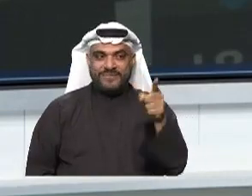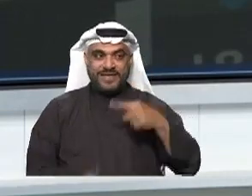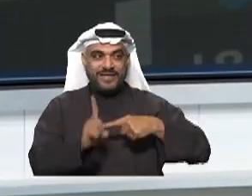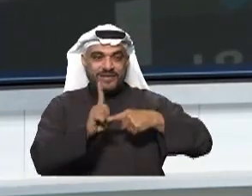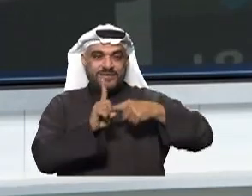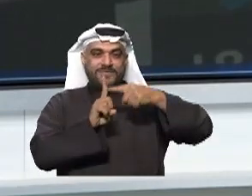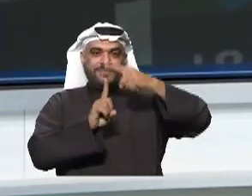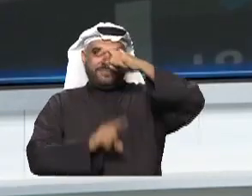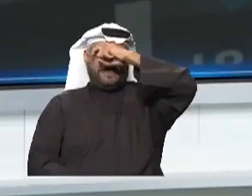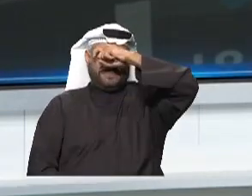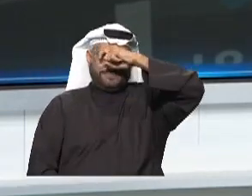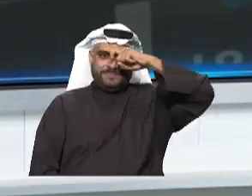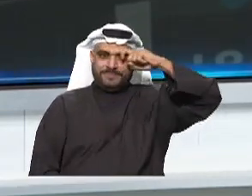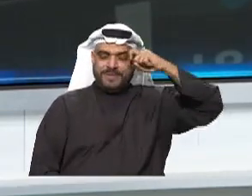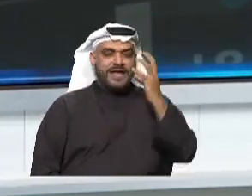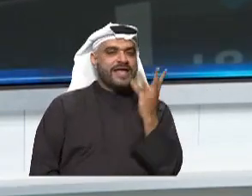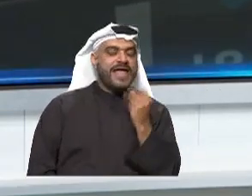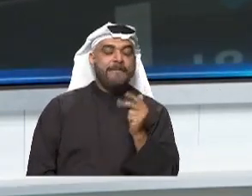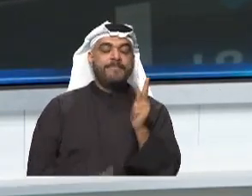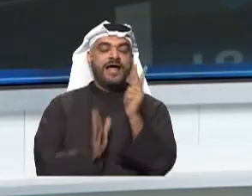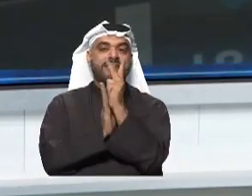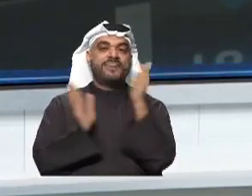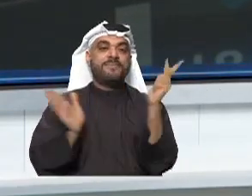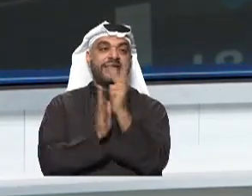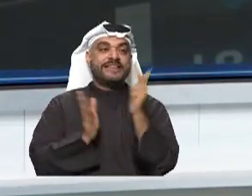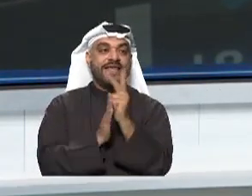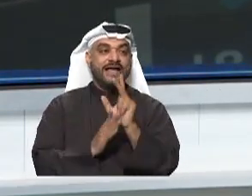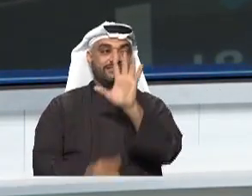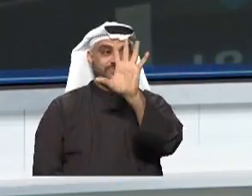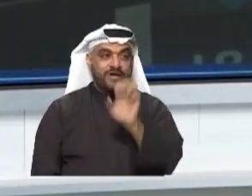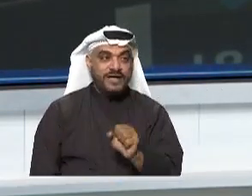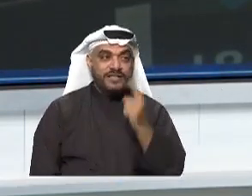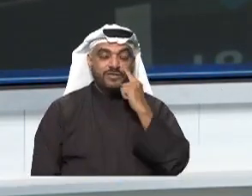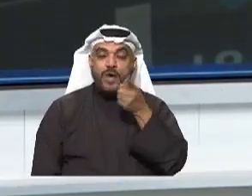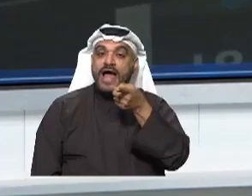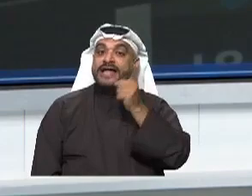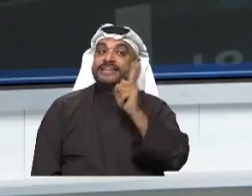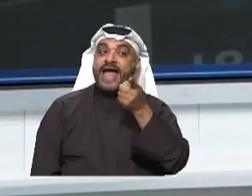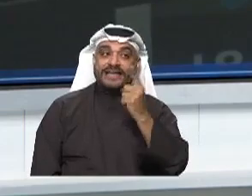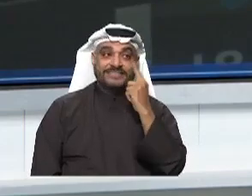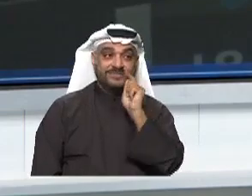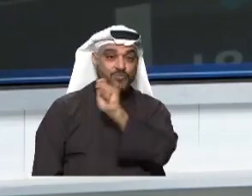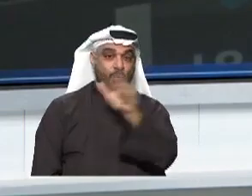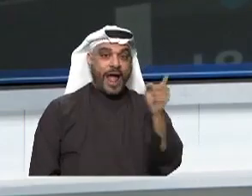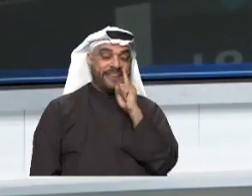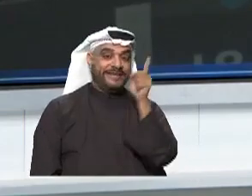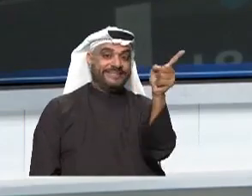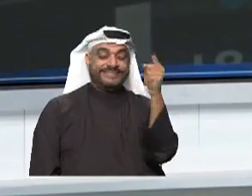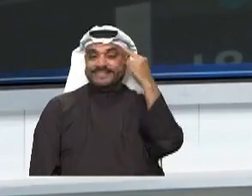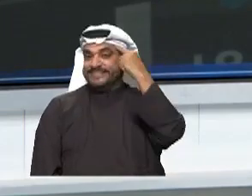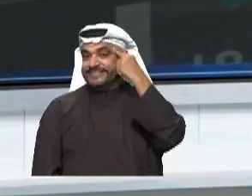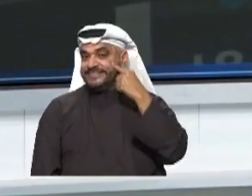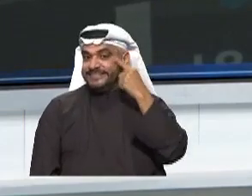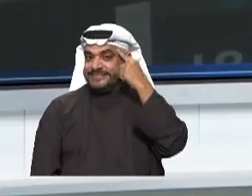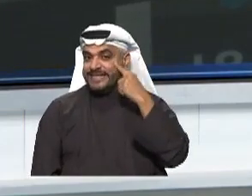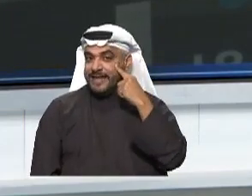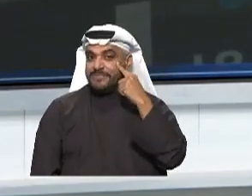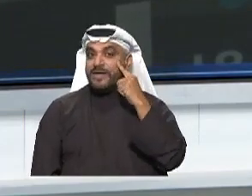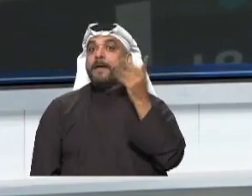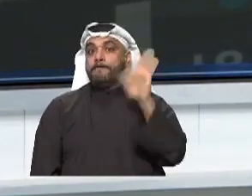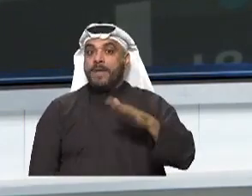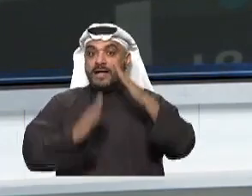مدينة الكويت، 11 درجة مئوية لأدنى حرارة، وأيضا تنخفض على المناطق البرية ما بين 4 إلى 6